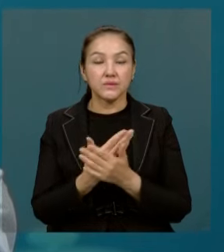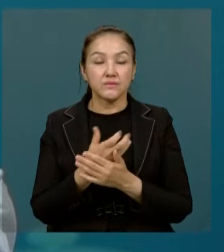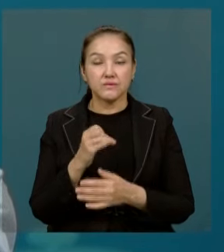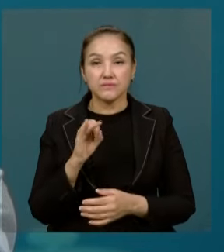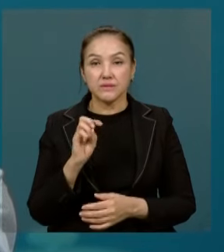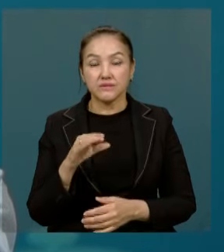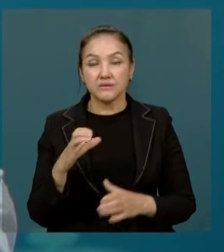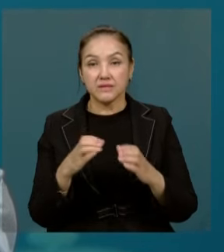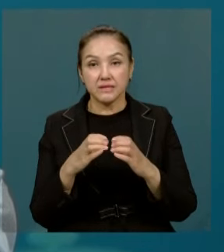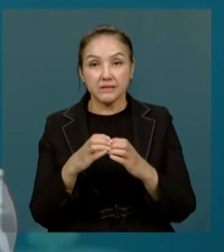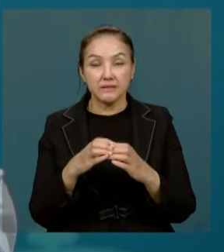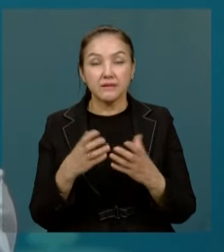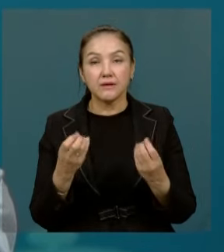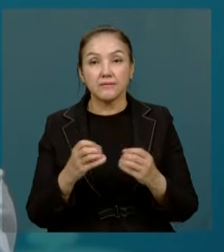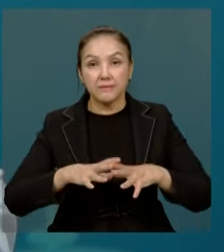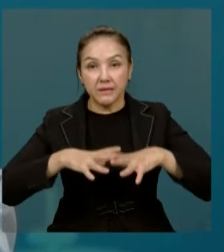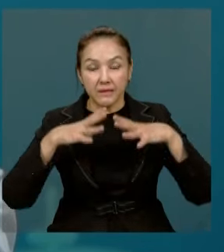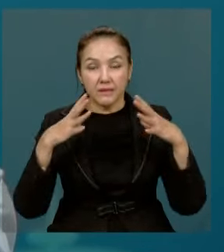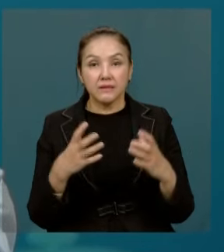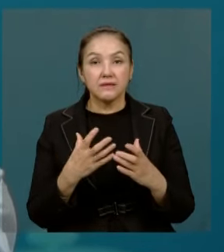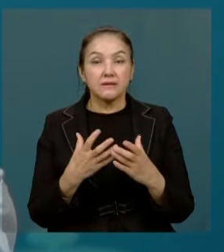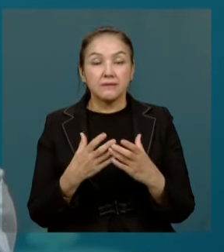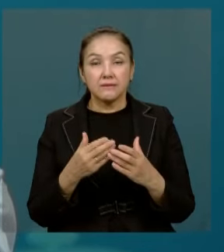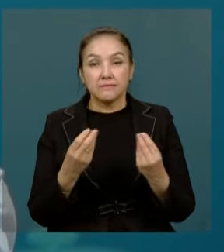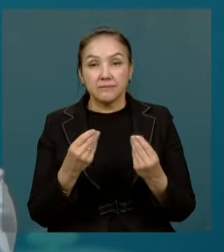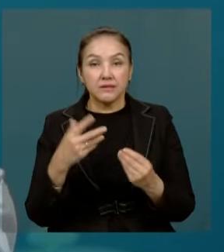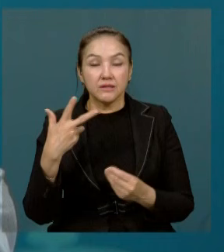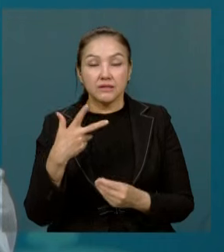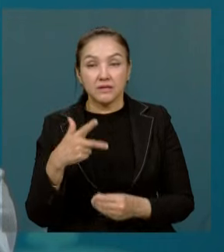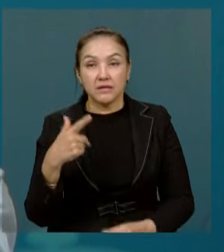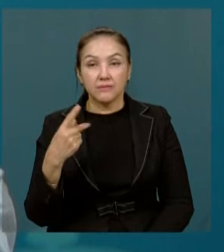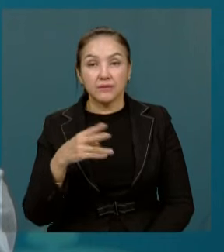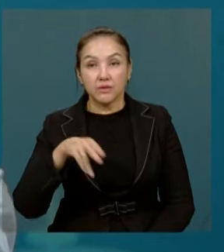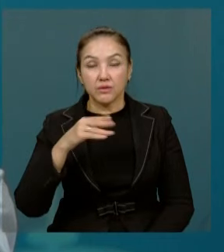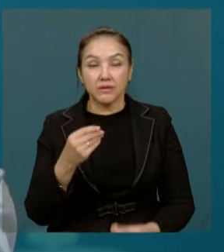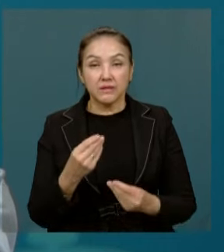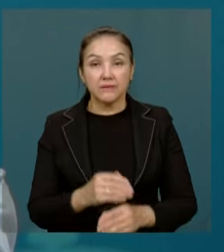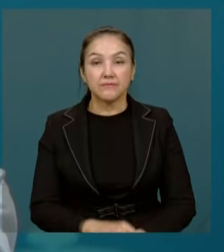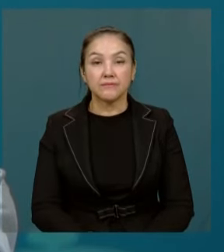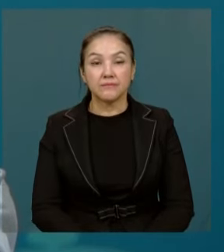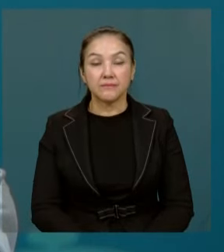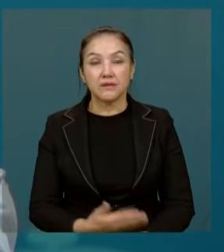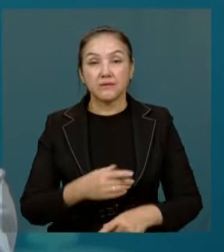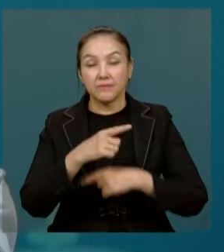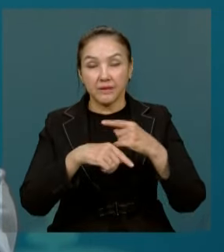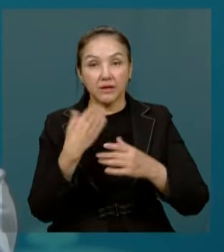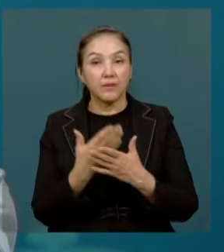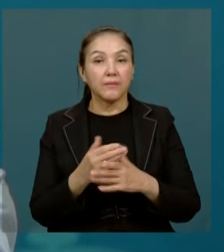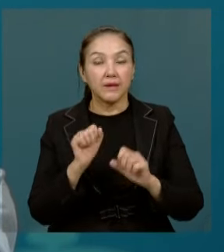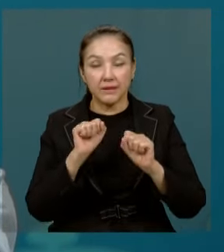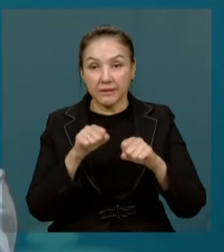инвестиционных проектов крупных на сумму 3,1 триллиона тенге и пропускная